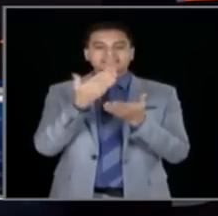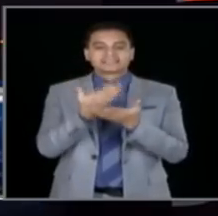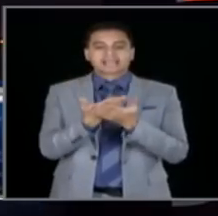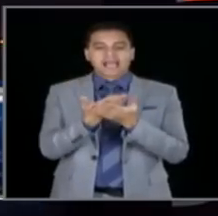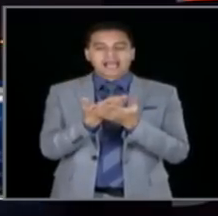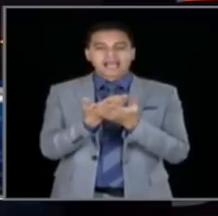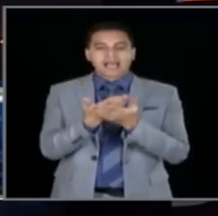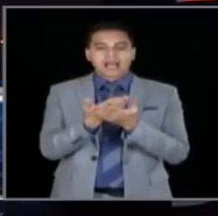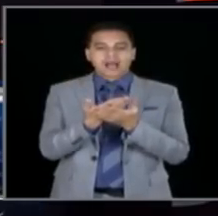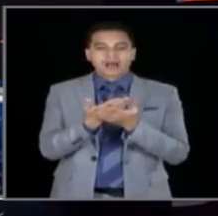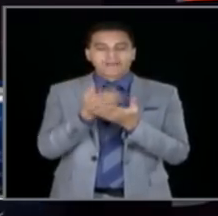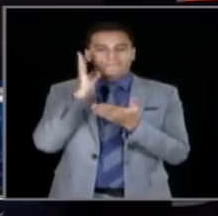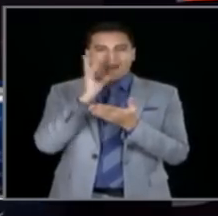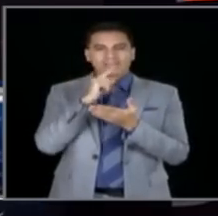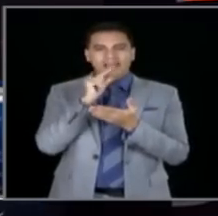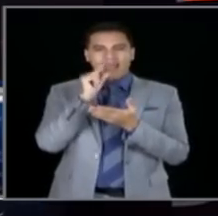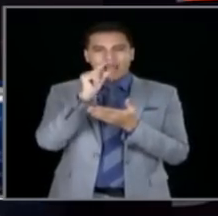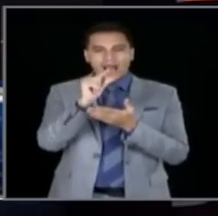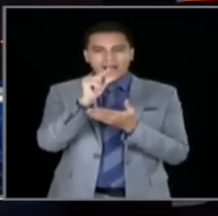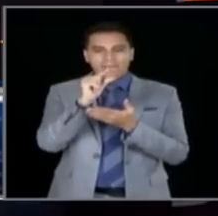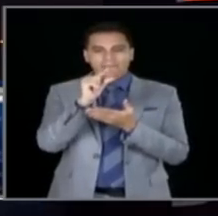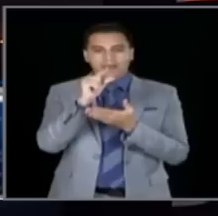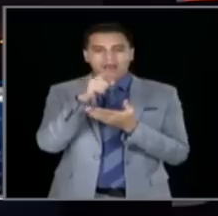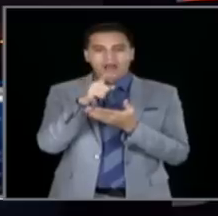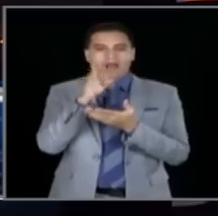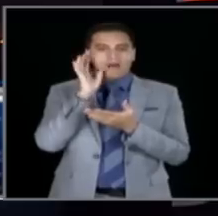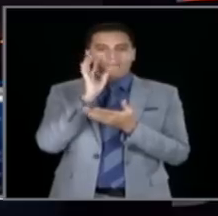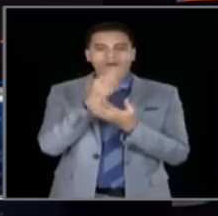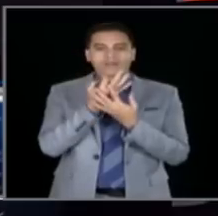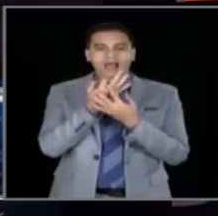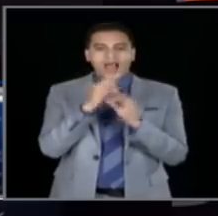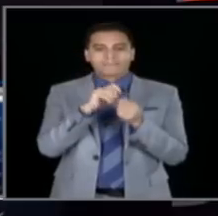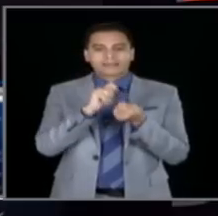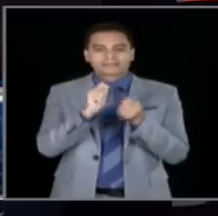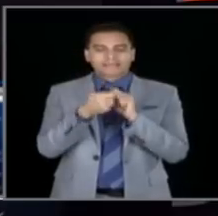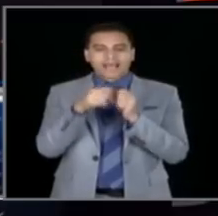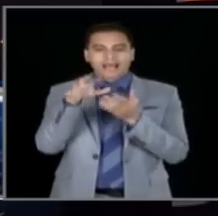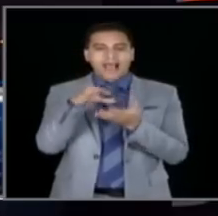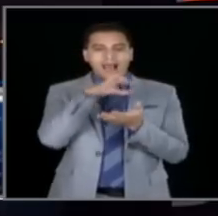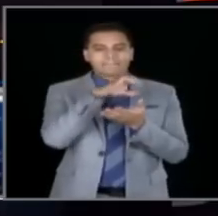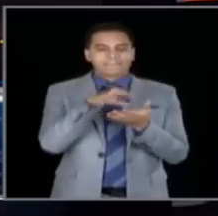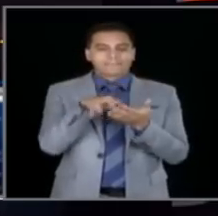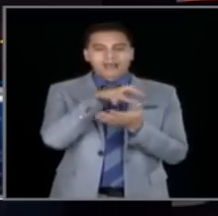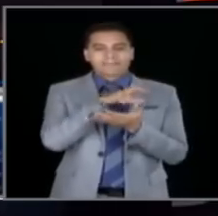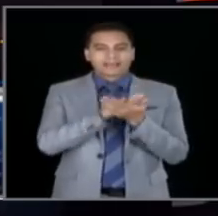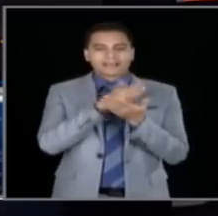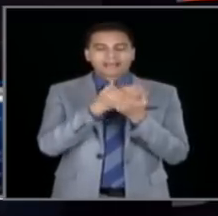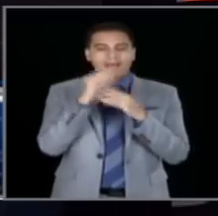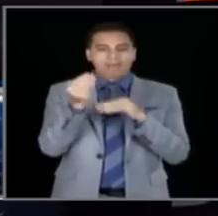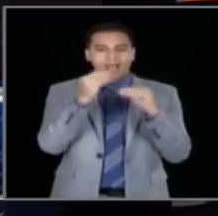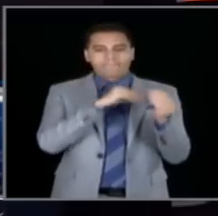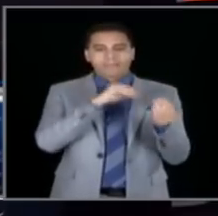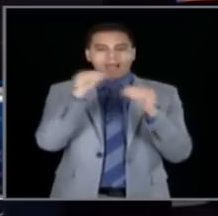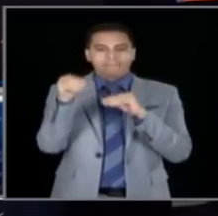هايبر تكست ترانسفير، متخصص في نقل الداتا عبر الانترنت.